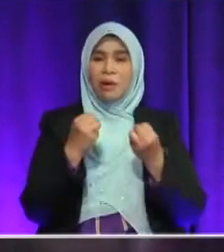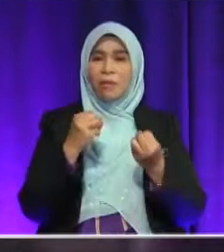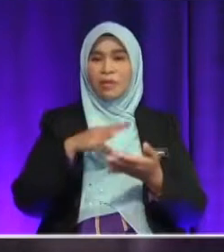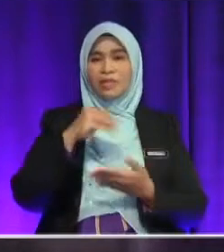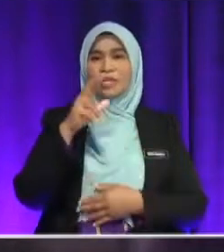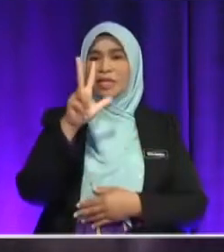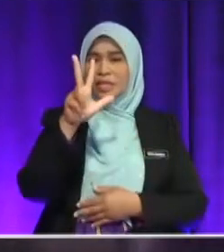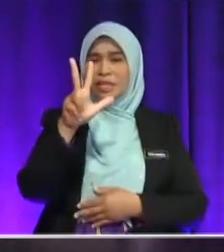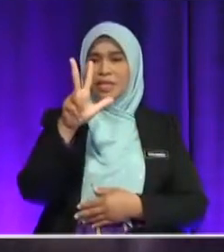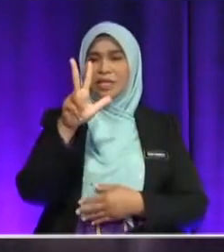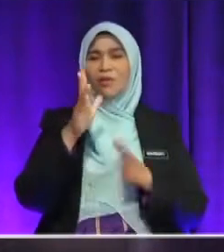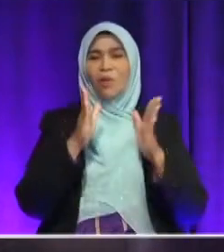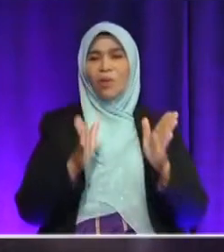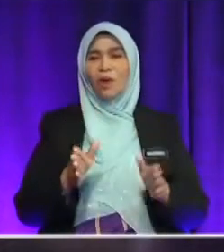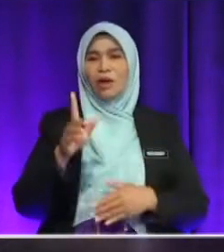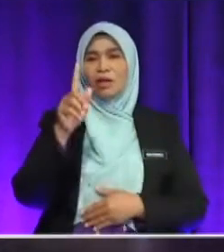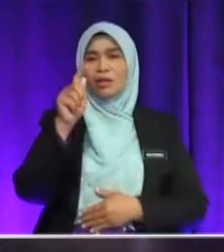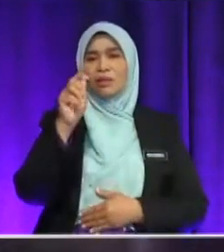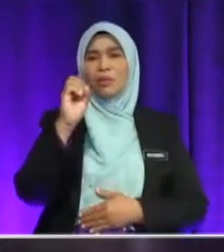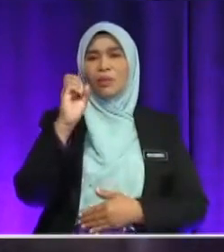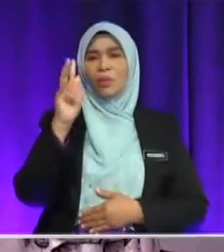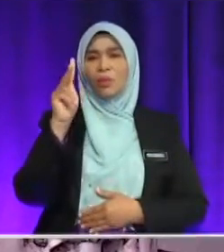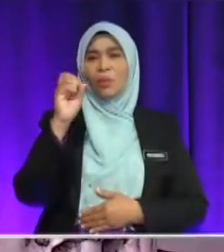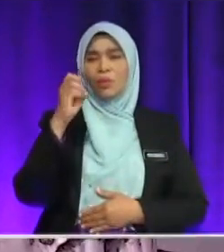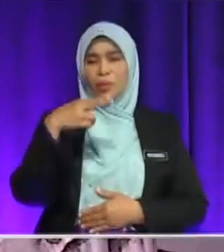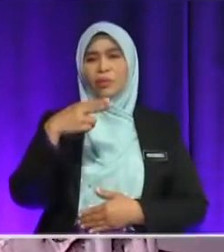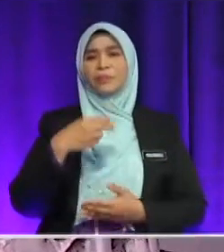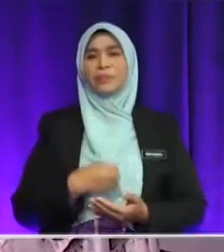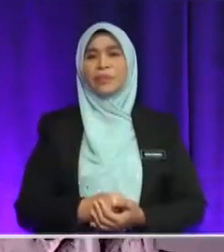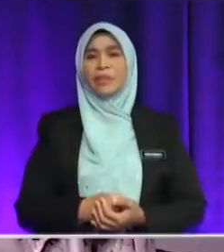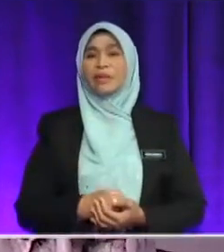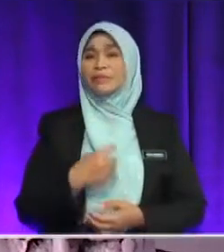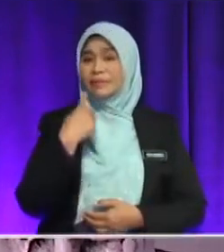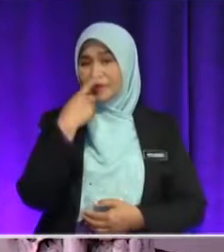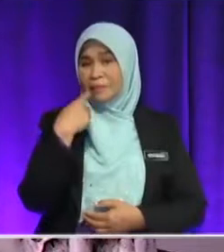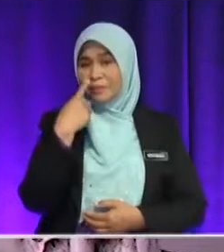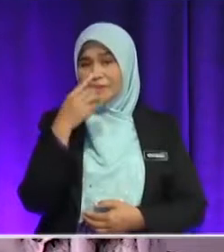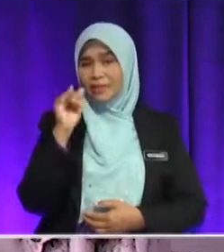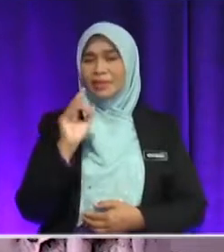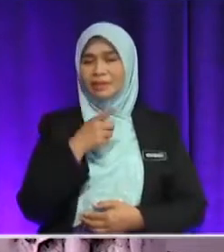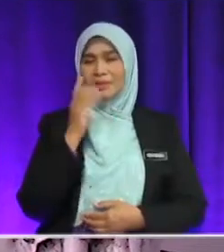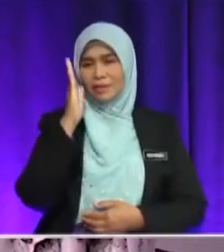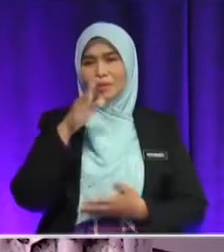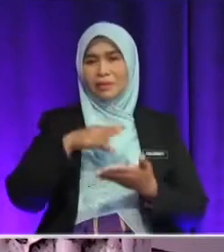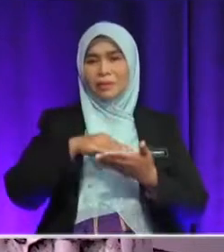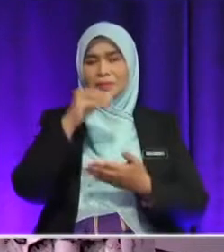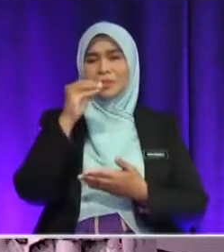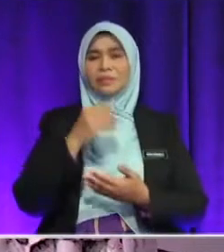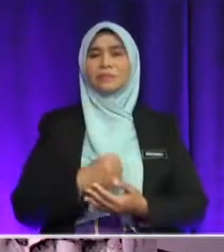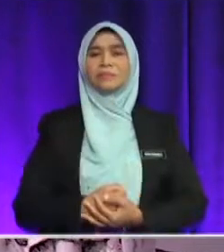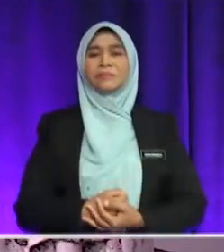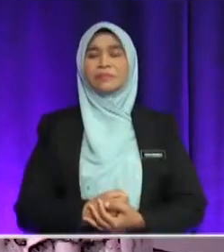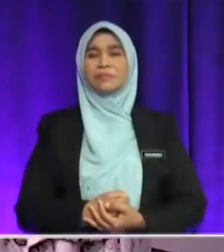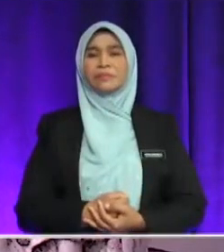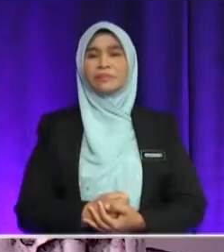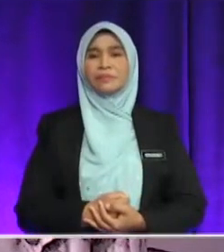G toko panda yang Man 3 toko Oke terlihat Siapakah tokoh-tokoh kita ah yang kita pelajari pada hari ini